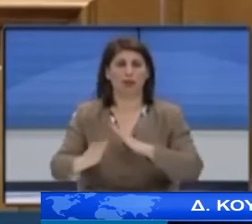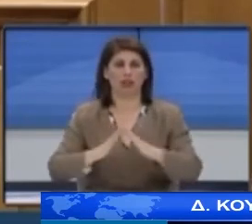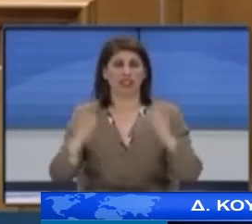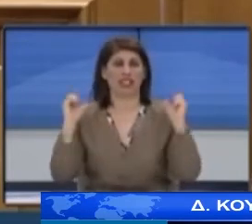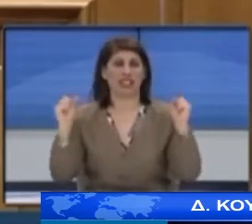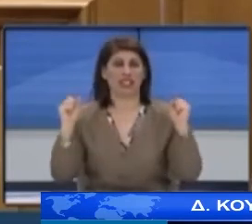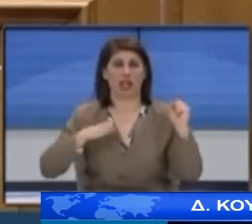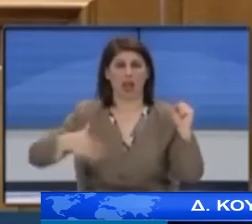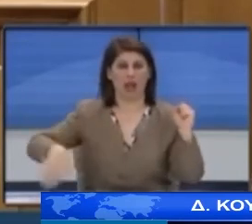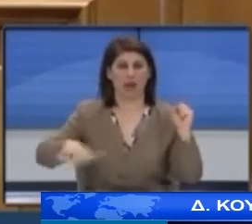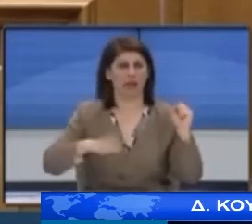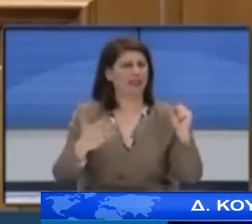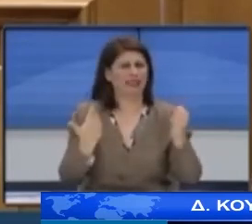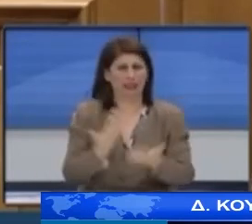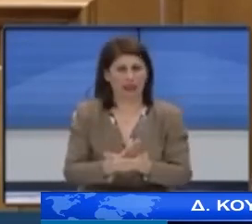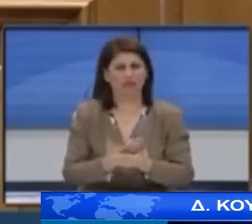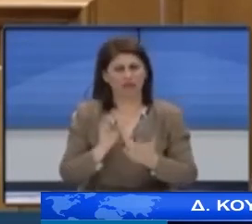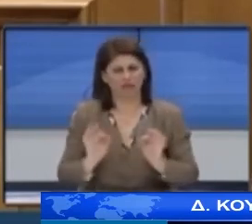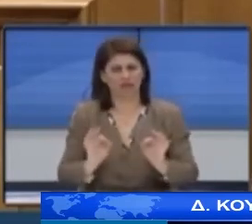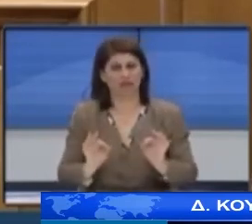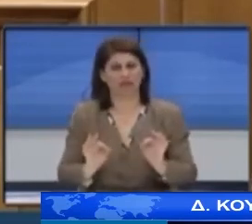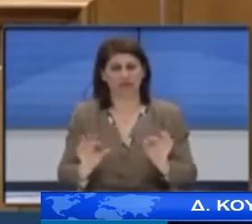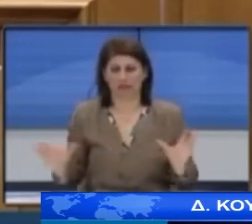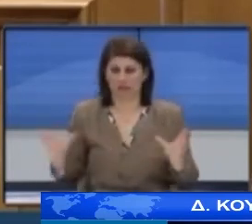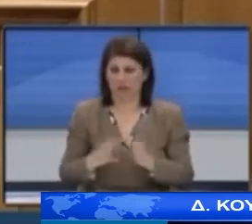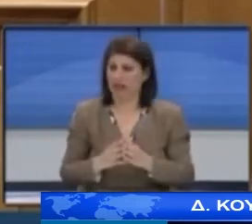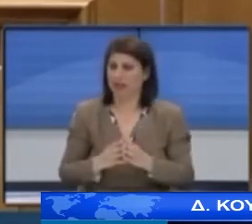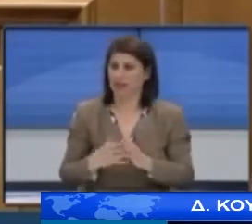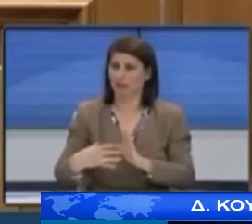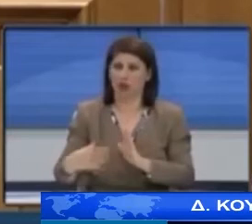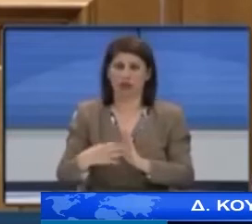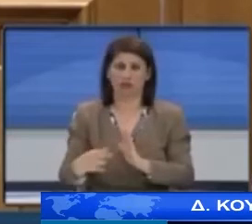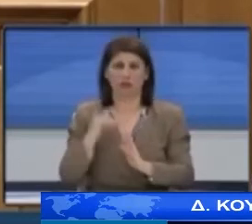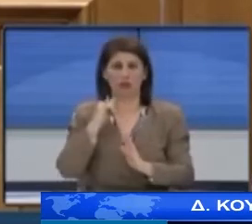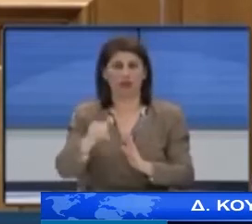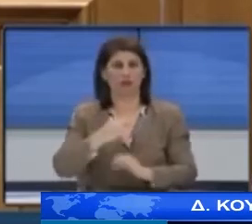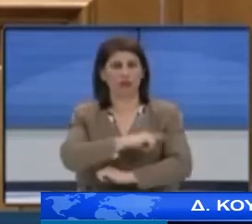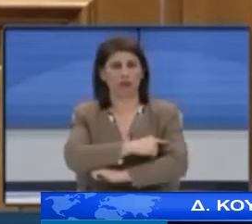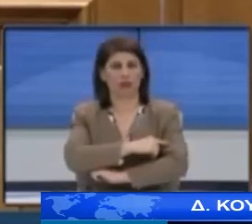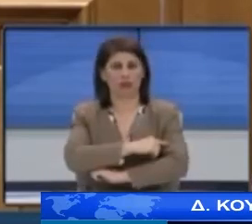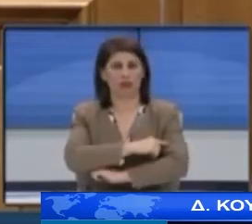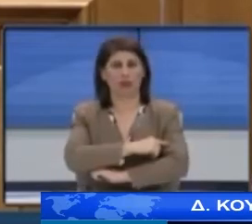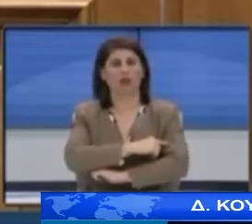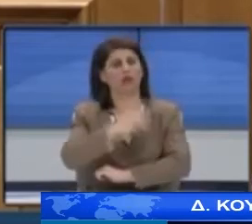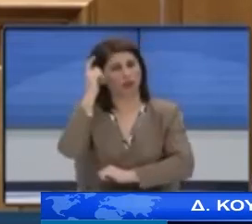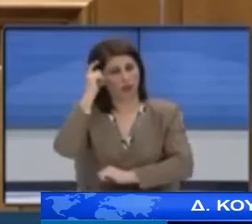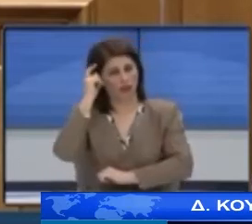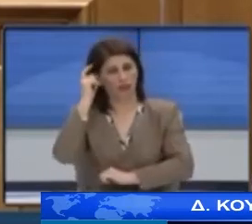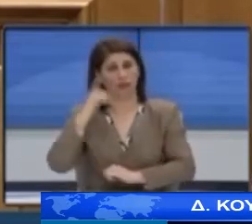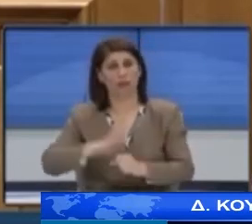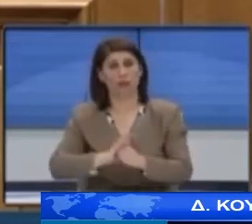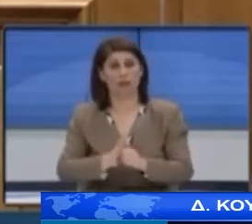λαού. Τι ζητούσαν? Τα αυτονόητα. Μαζικές προσλήψεις μόνιμων γιατρών, νοσηλευτών, λοιπόν